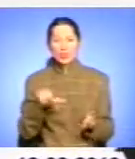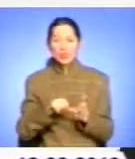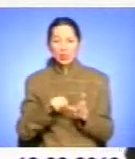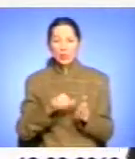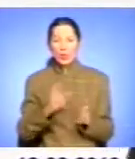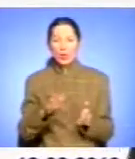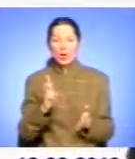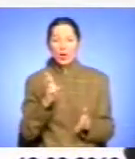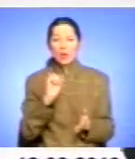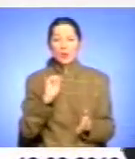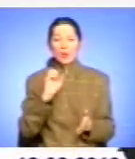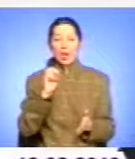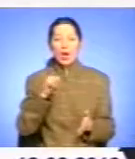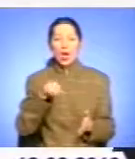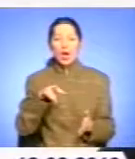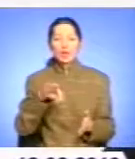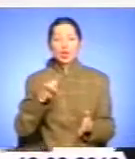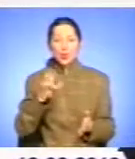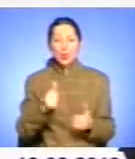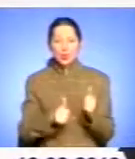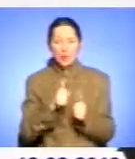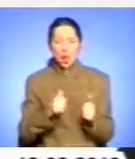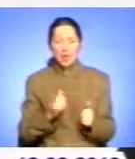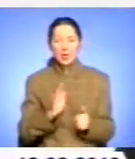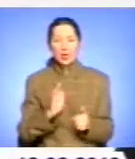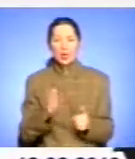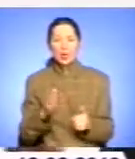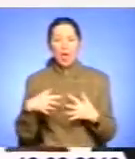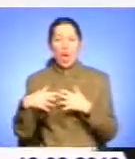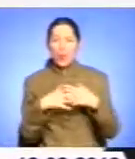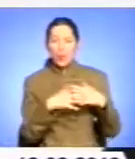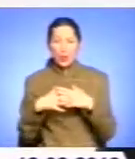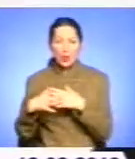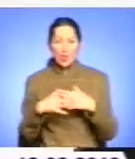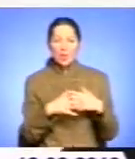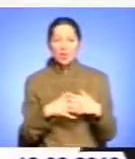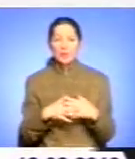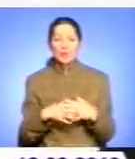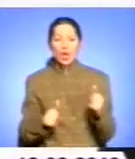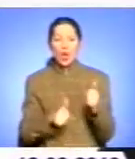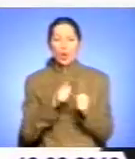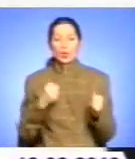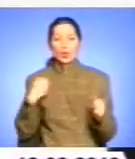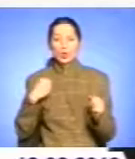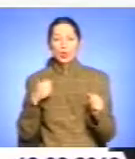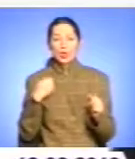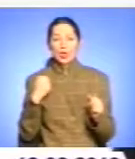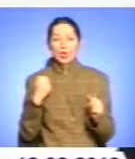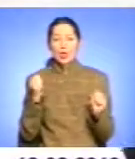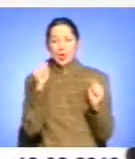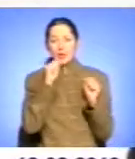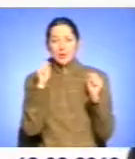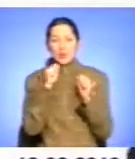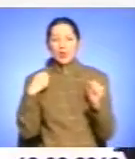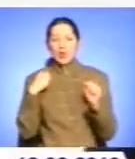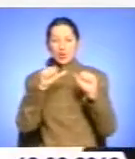по біатлону, змагання, бої лава на лаву, конкурс зимових скульптур. Кожна школа робить якийсь свій